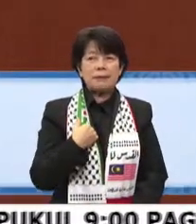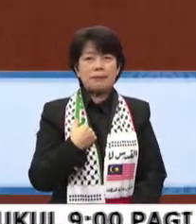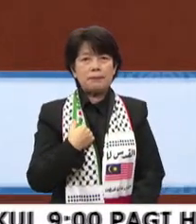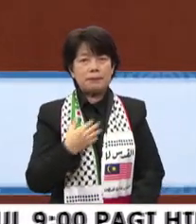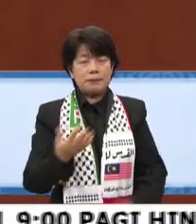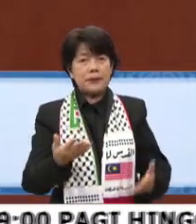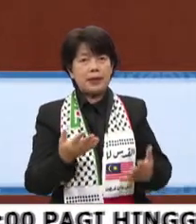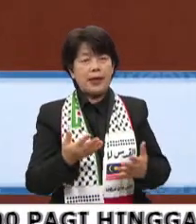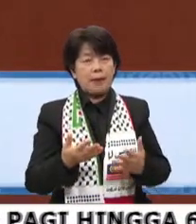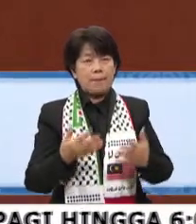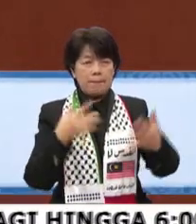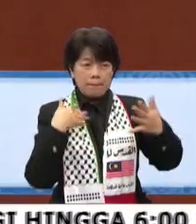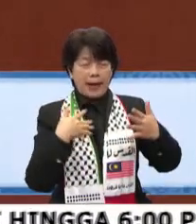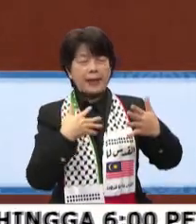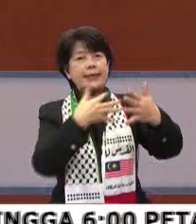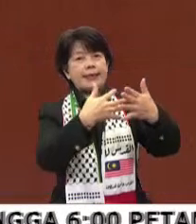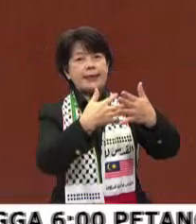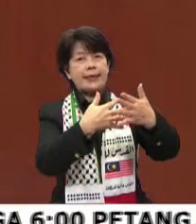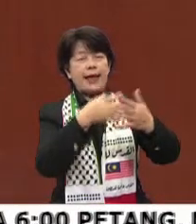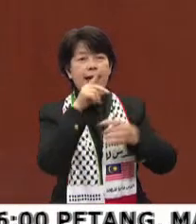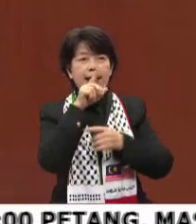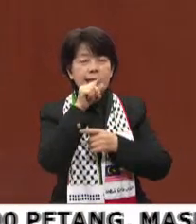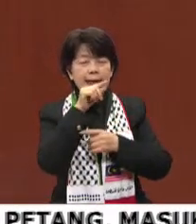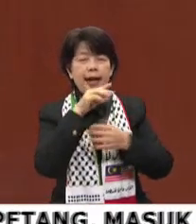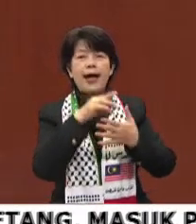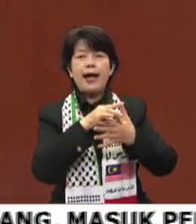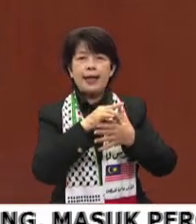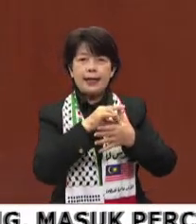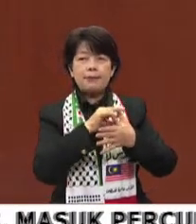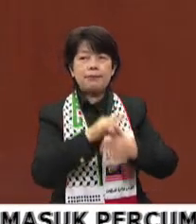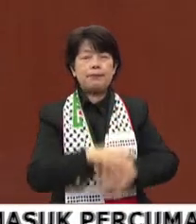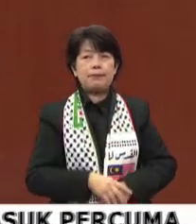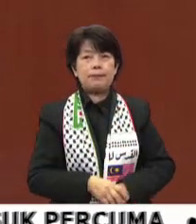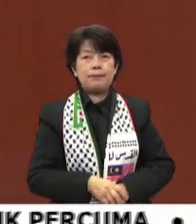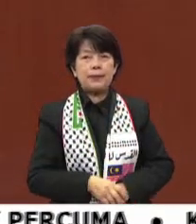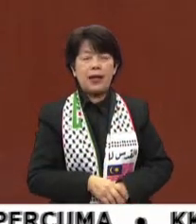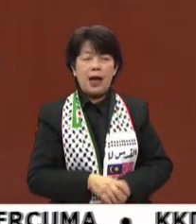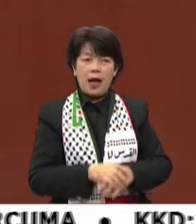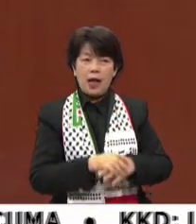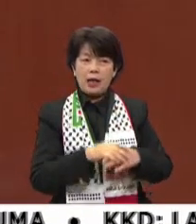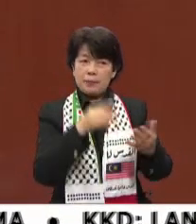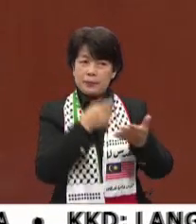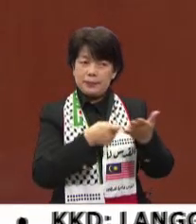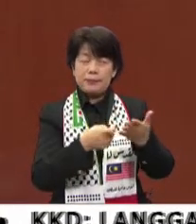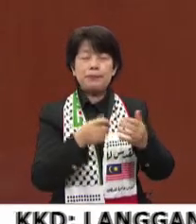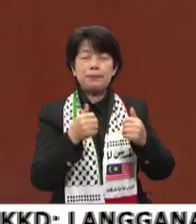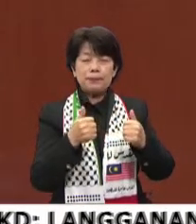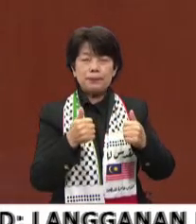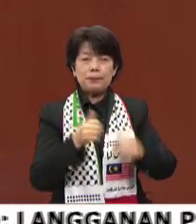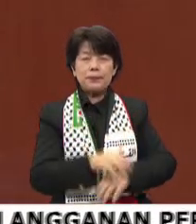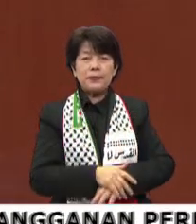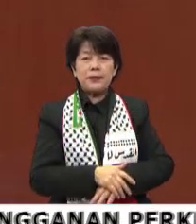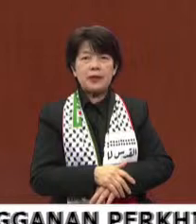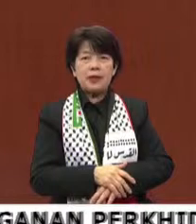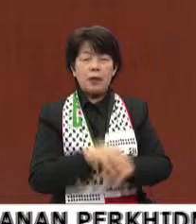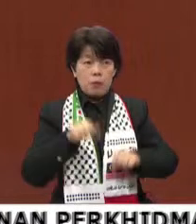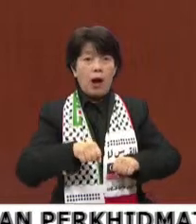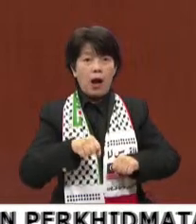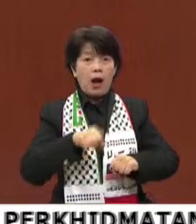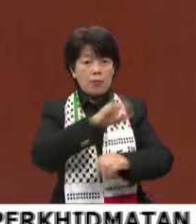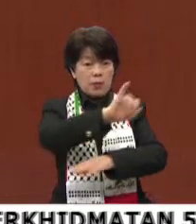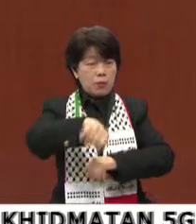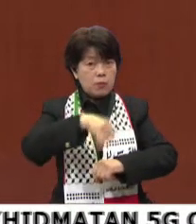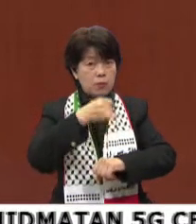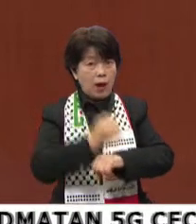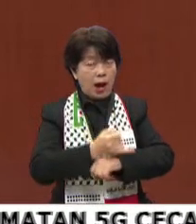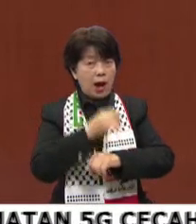pulih sepenuhnya tetapi daging ayam sudah agak pulih sepenuhnya tetapi Adakah kerajaan masih membenarkan pengimportan daripada luar